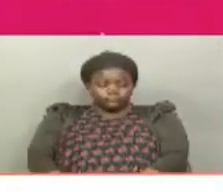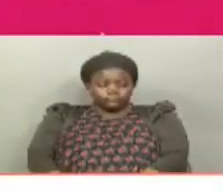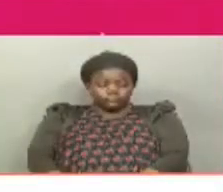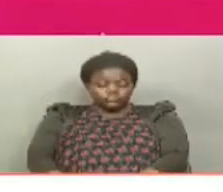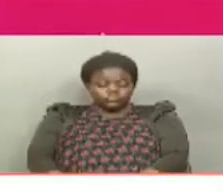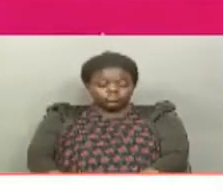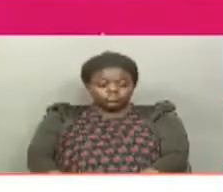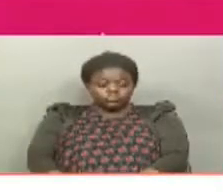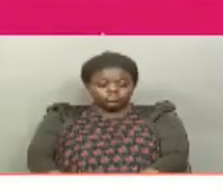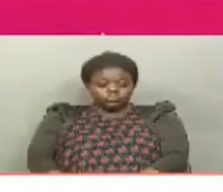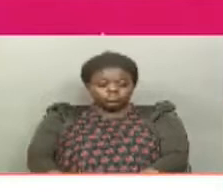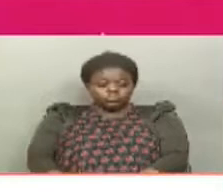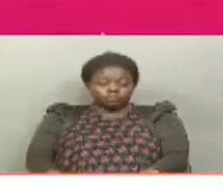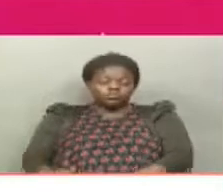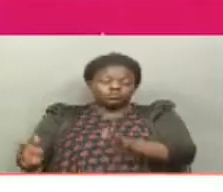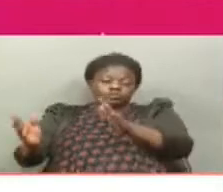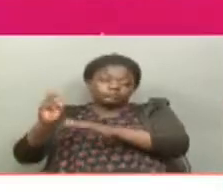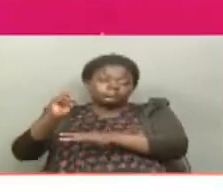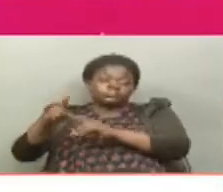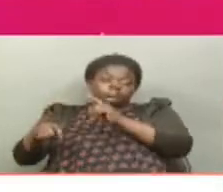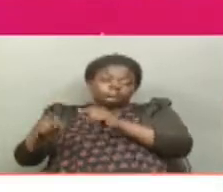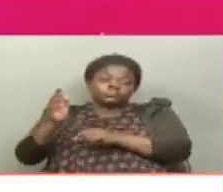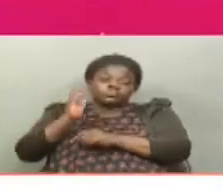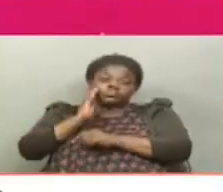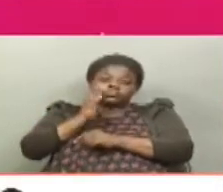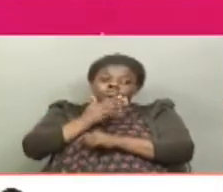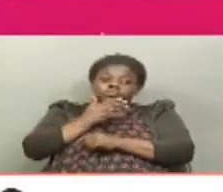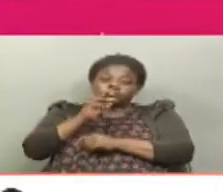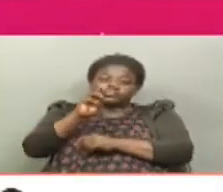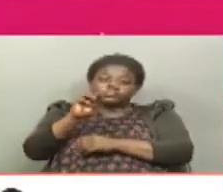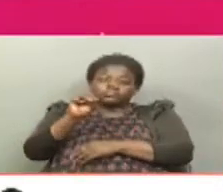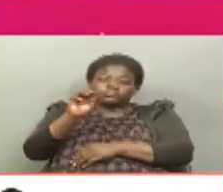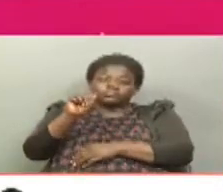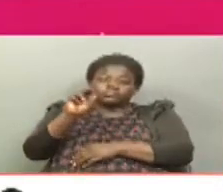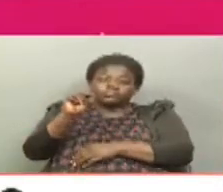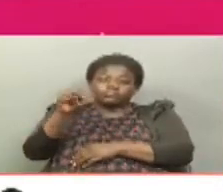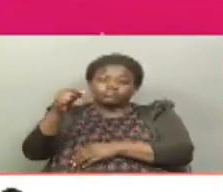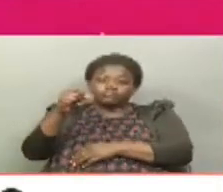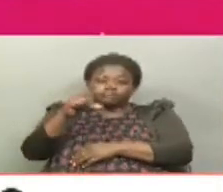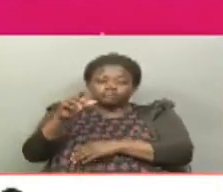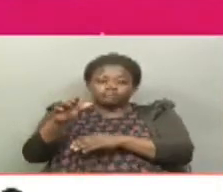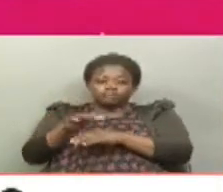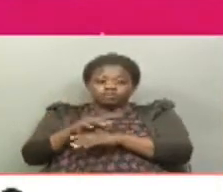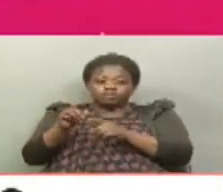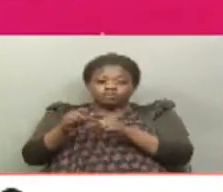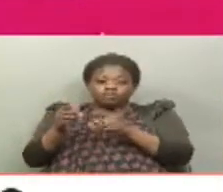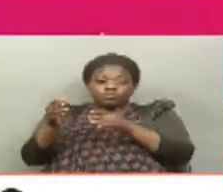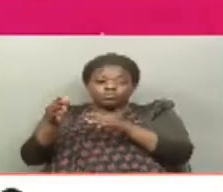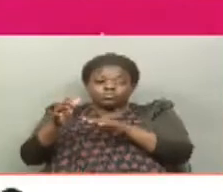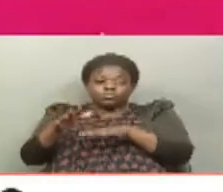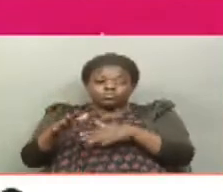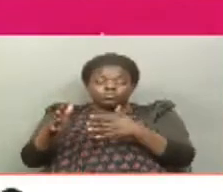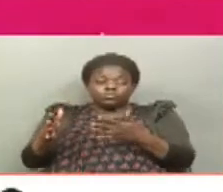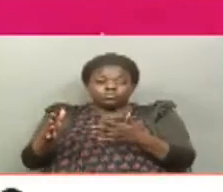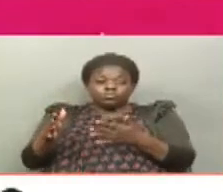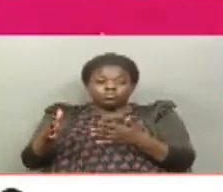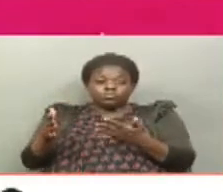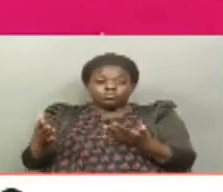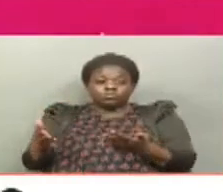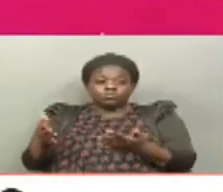Wow, twaizaiza batu sekuba wanguzi we wano okusasira abanna maugula obuganda ne Uganda okutwaliza amolo okufa kwa